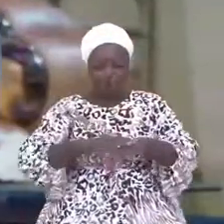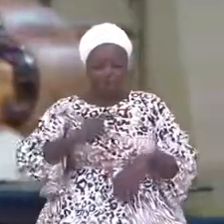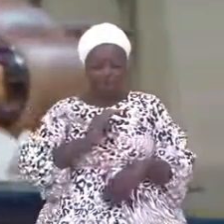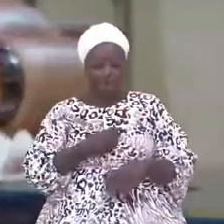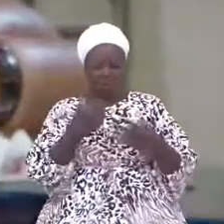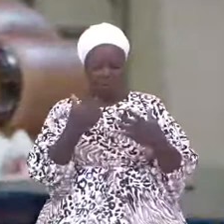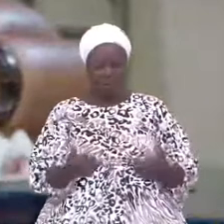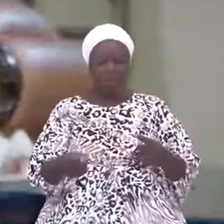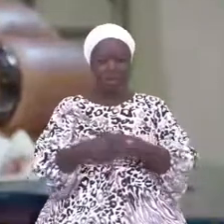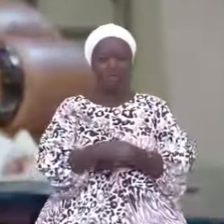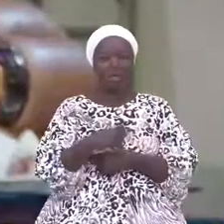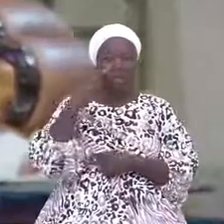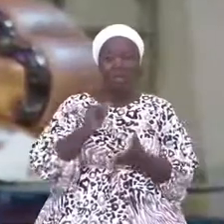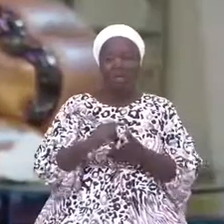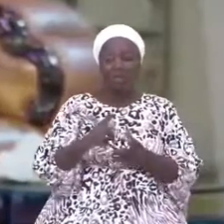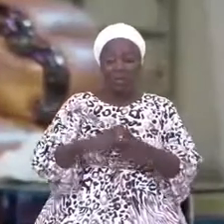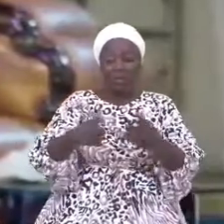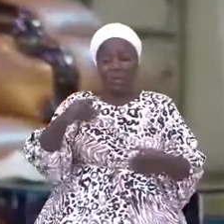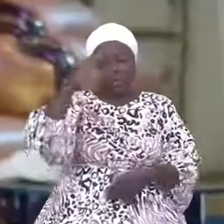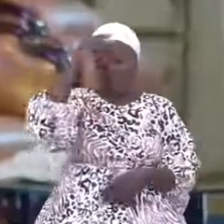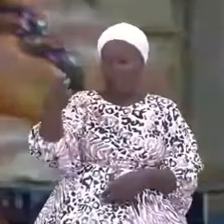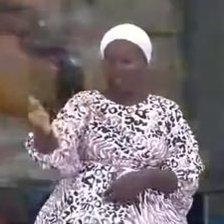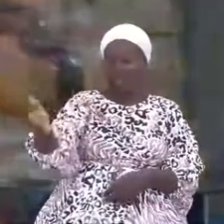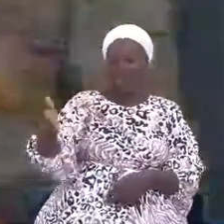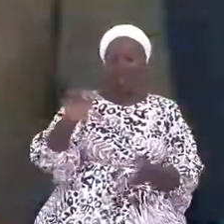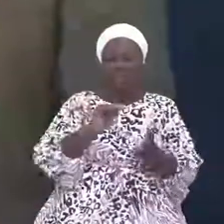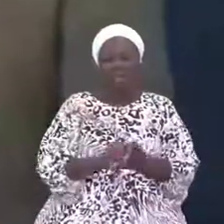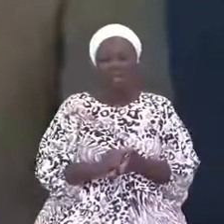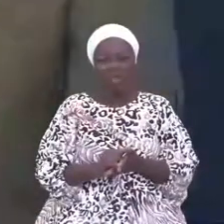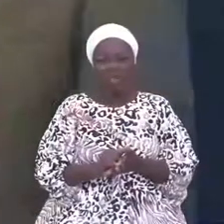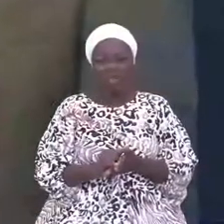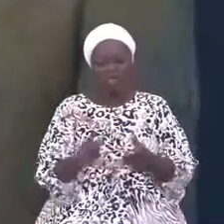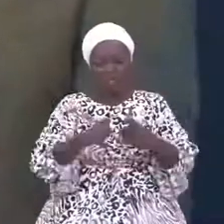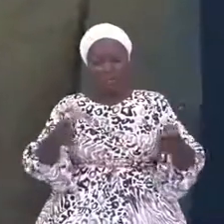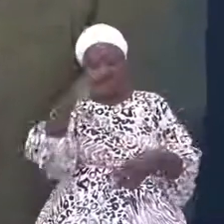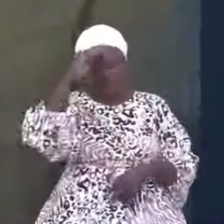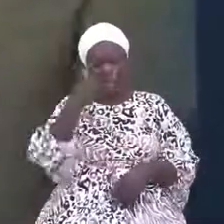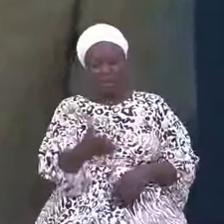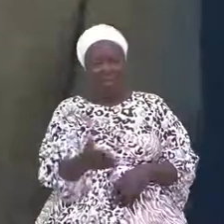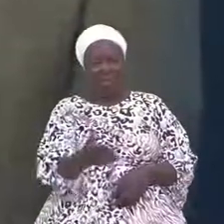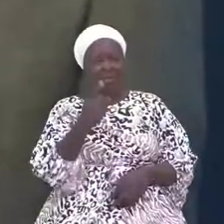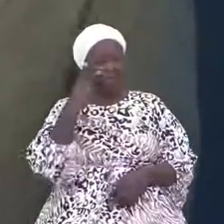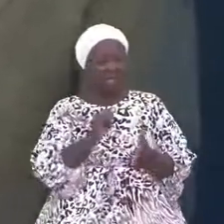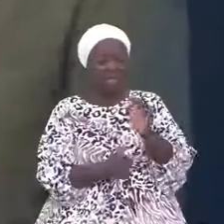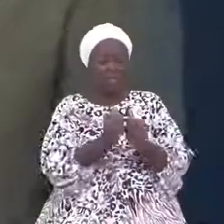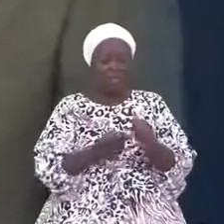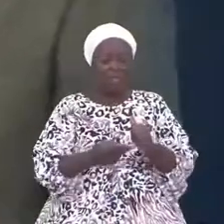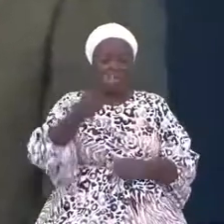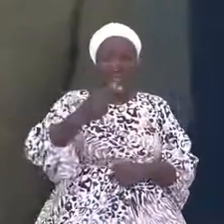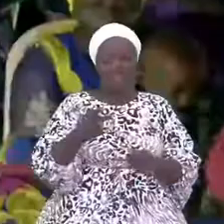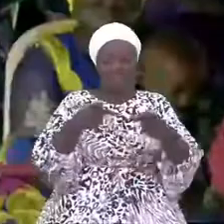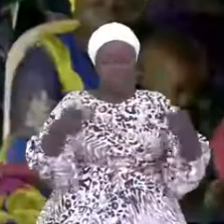Comment Jésus nous appelle-t-il aujourd'hui? Voyez le grand homme là-bas, regardez l'homme honorable